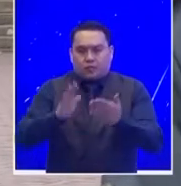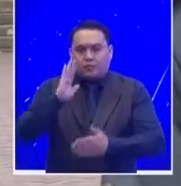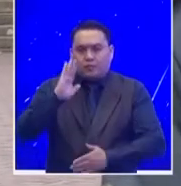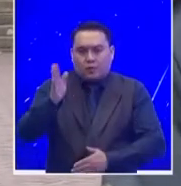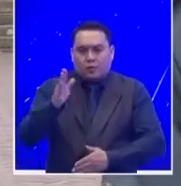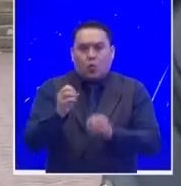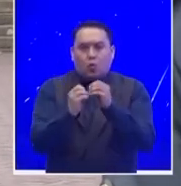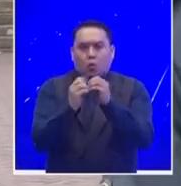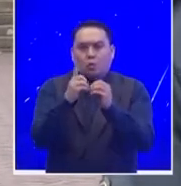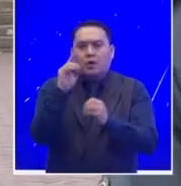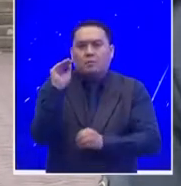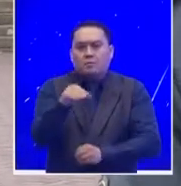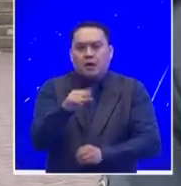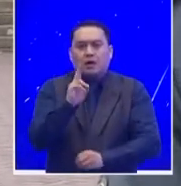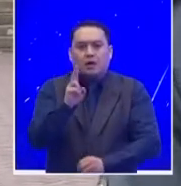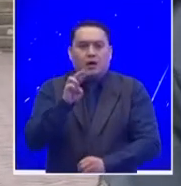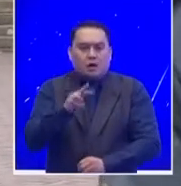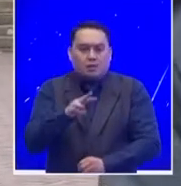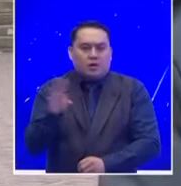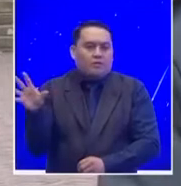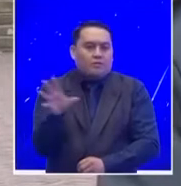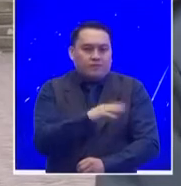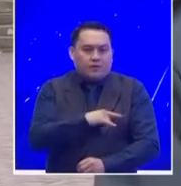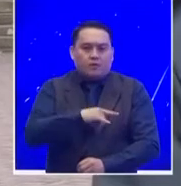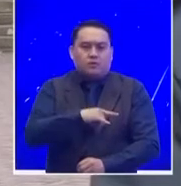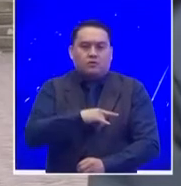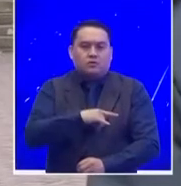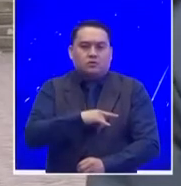эстафета 11 000 километр бүкіл